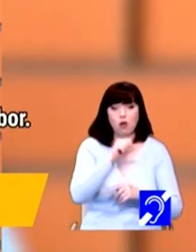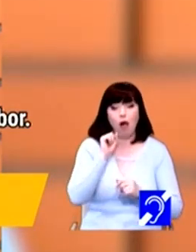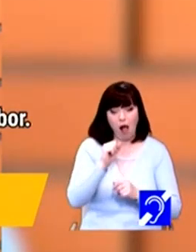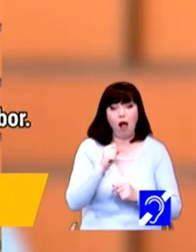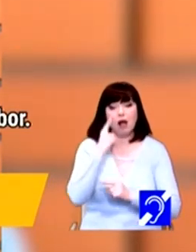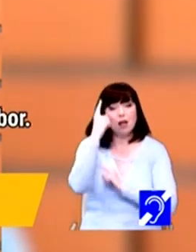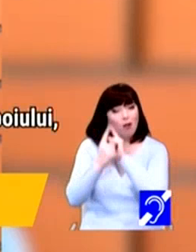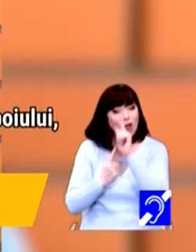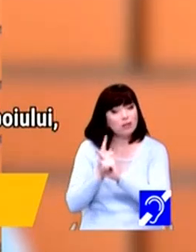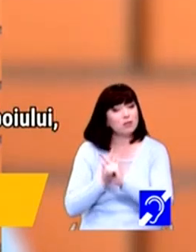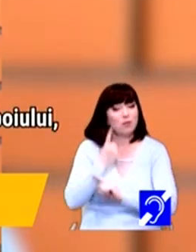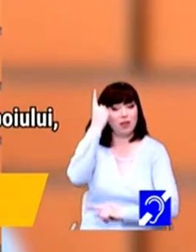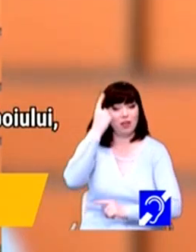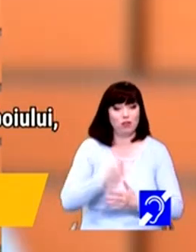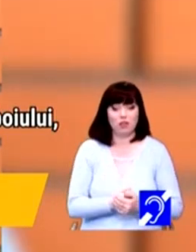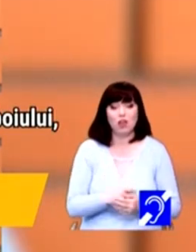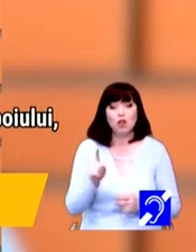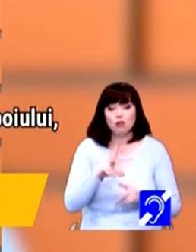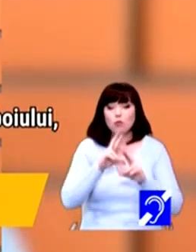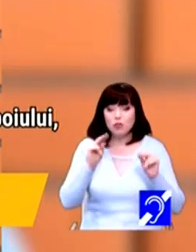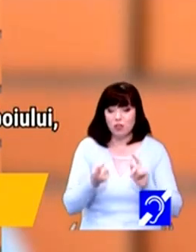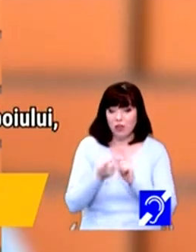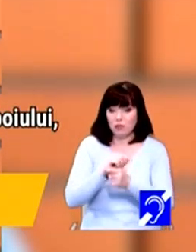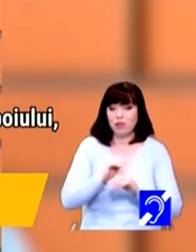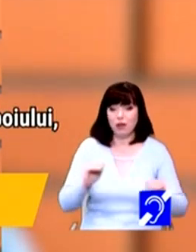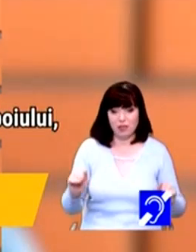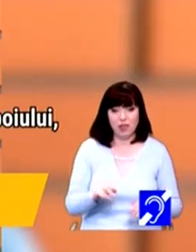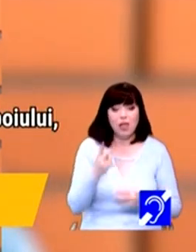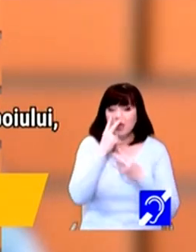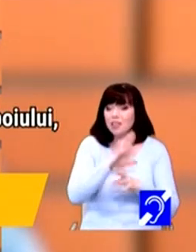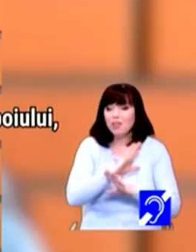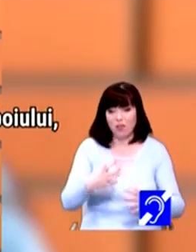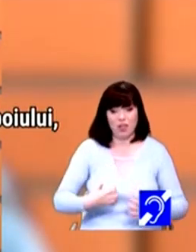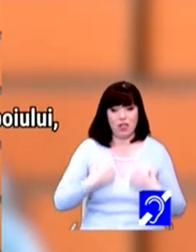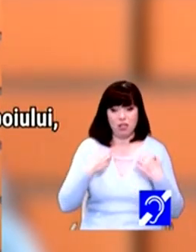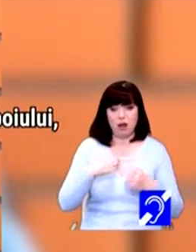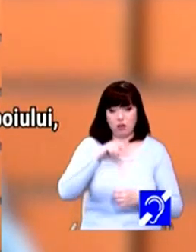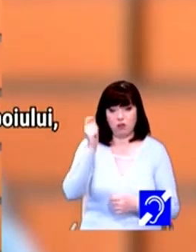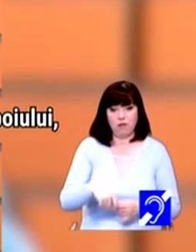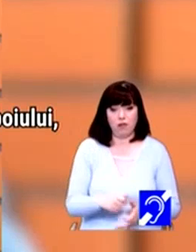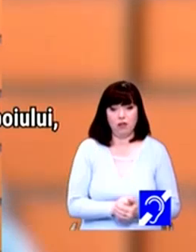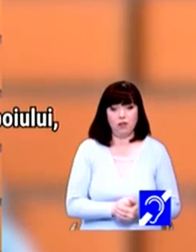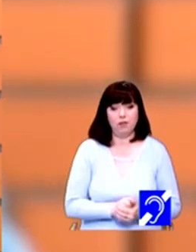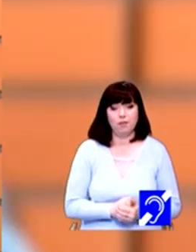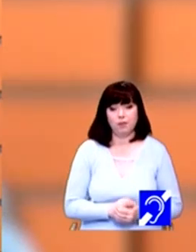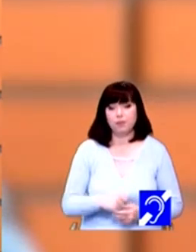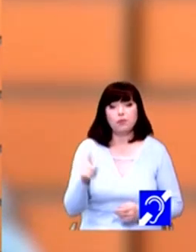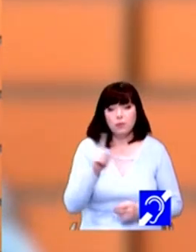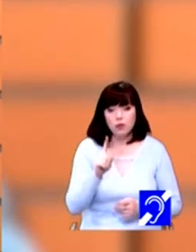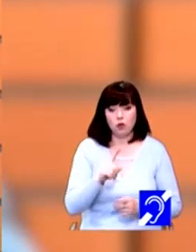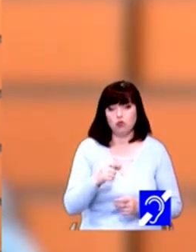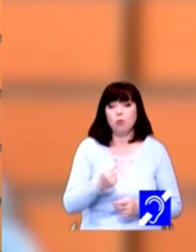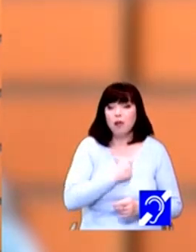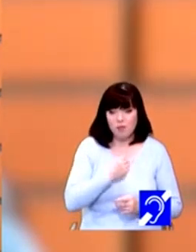пливли кораблі. Щоб щасливо зростали діти і не бачили жаху війни. Щоб зловісний воєнний вітер